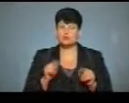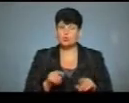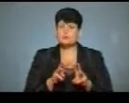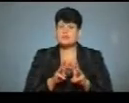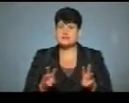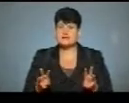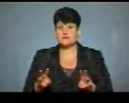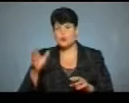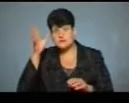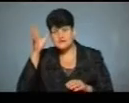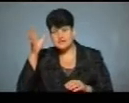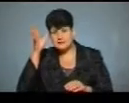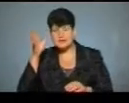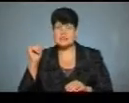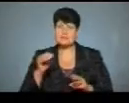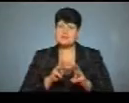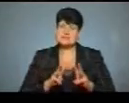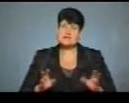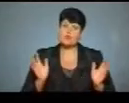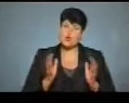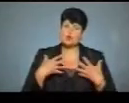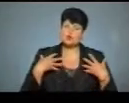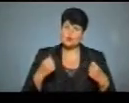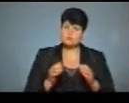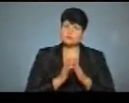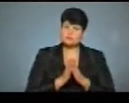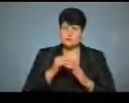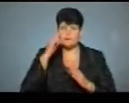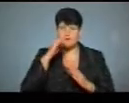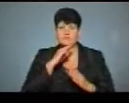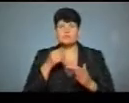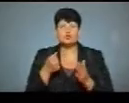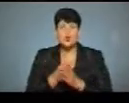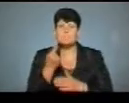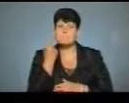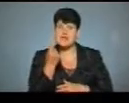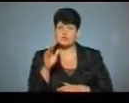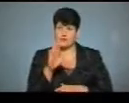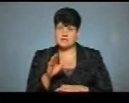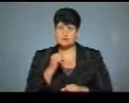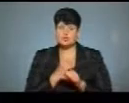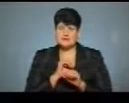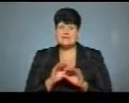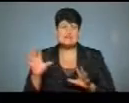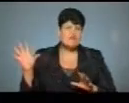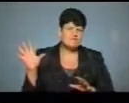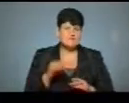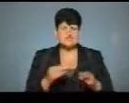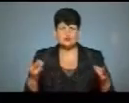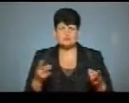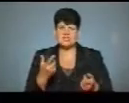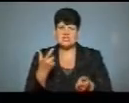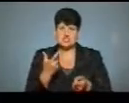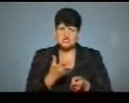Міністерство освіти та науки і Міністерство охорони здоров'я закликають батьків до 1 вересня зробити дітям усі необхідні щеплення